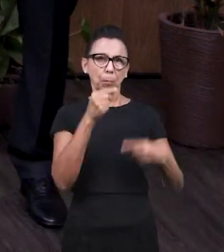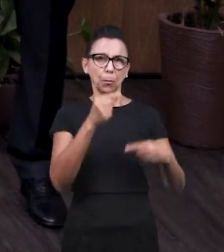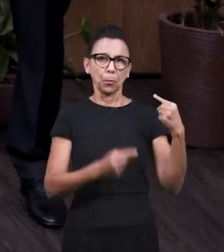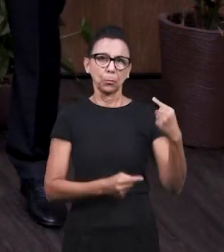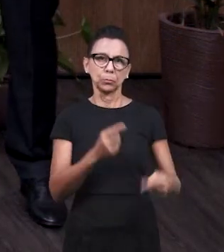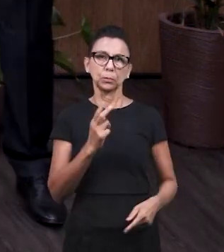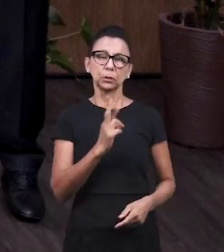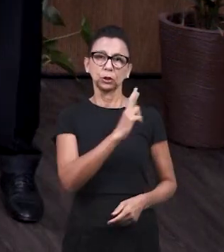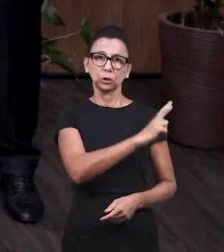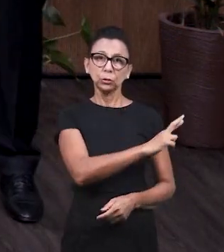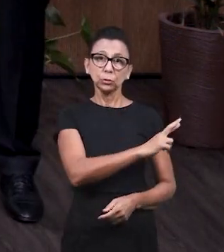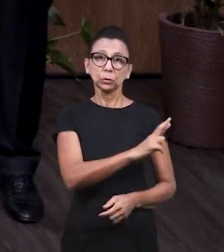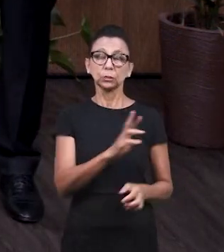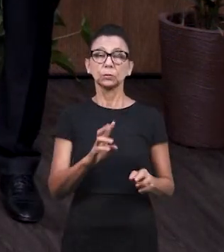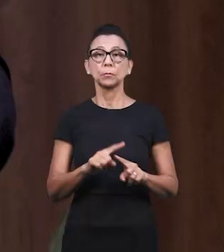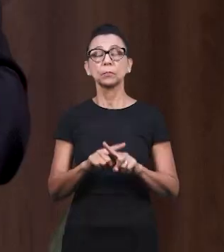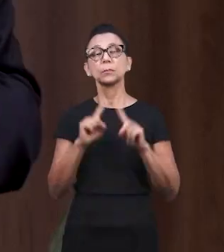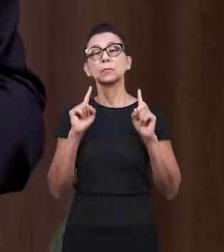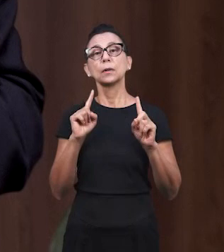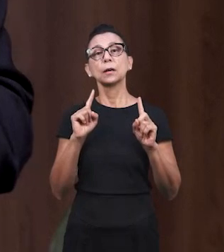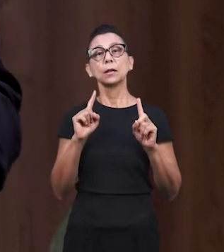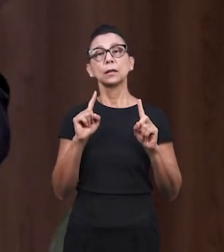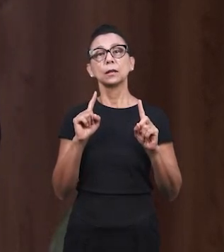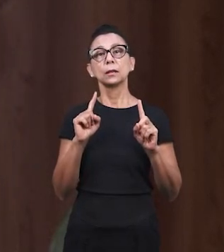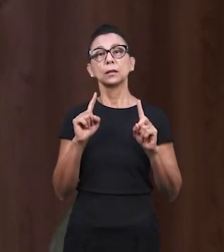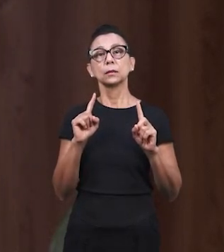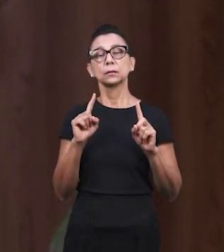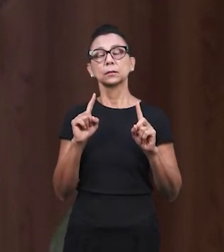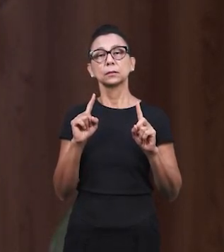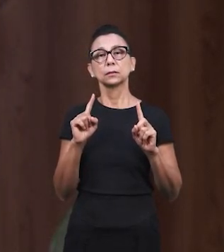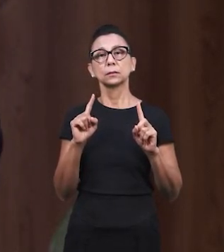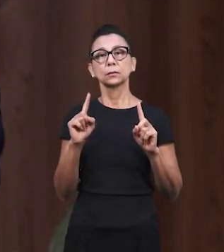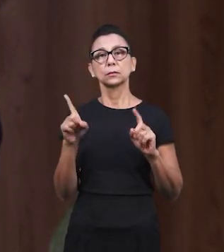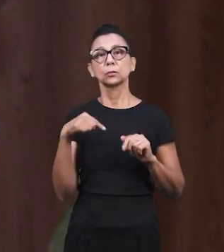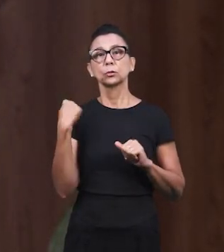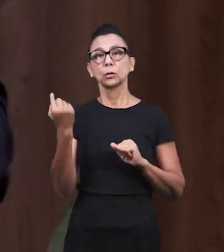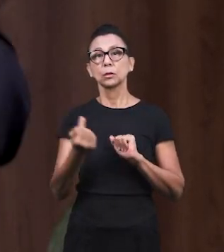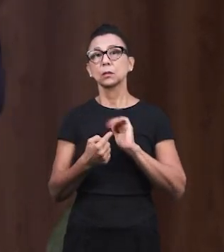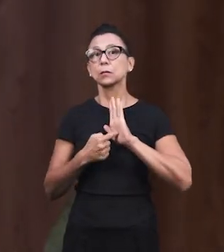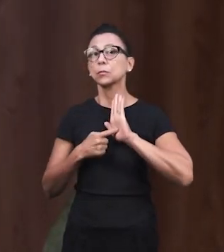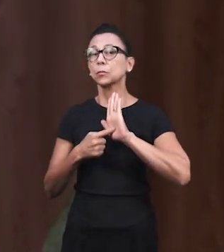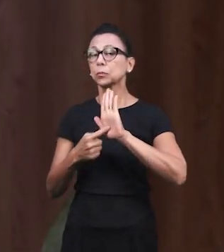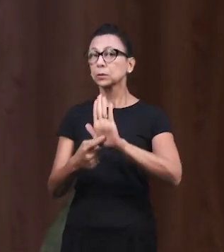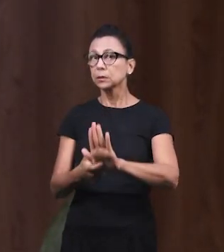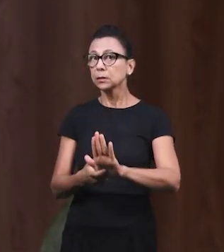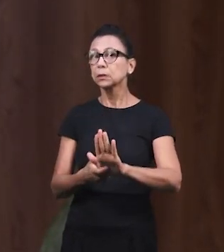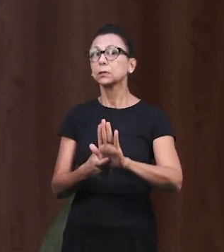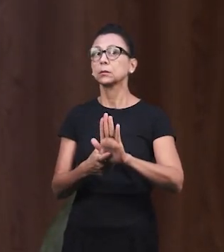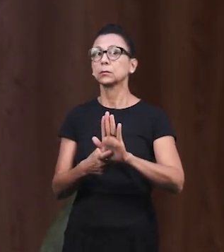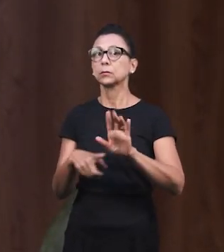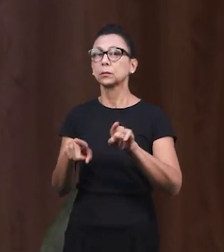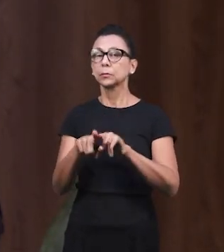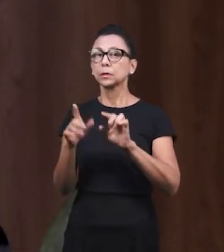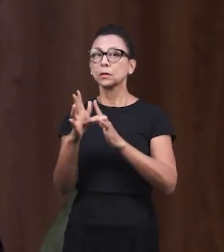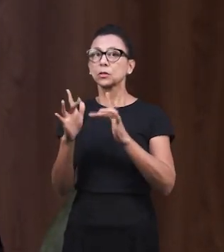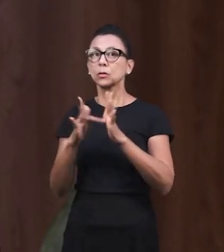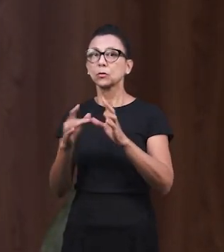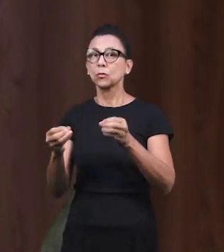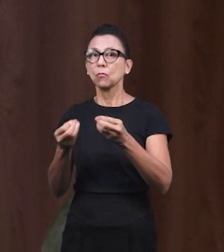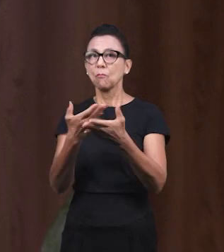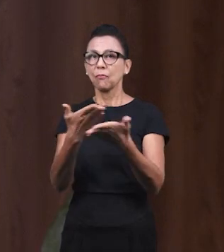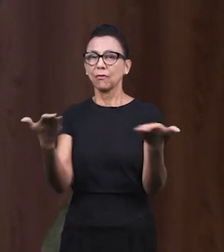ici, nous sommes en train de présenter et ce que Jésus est en train d'offrir à l'homme, c'est l'eau de la